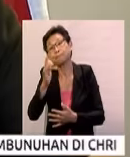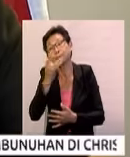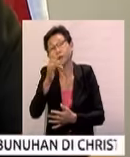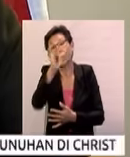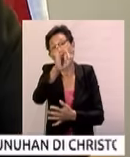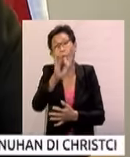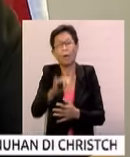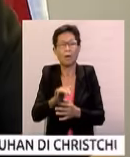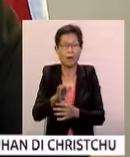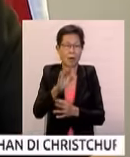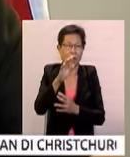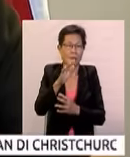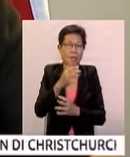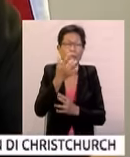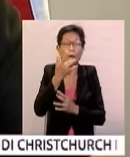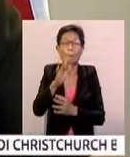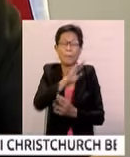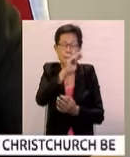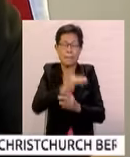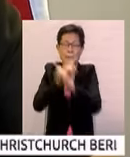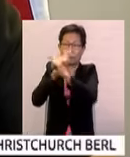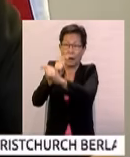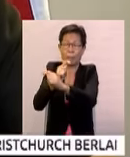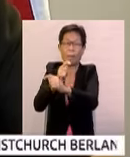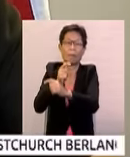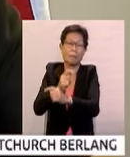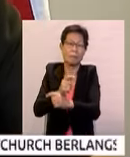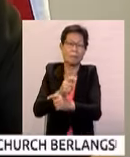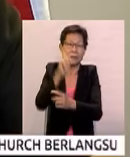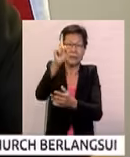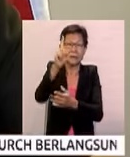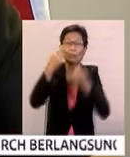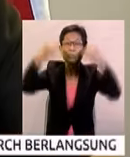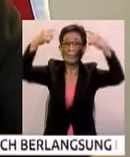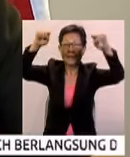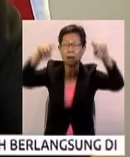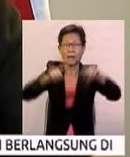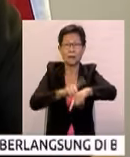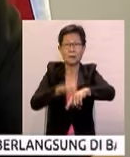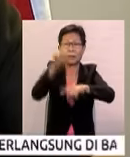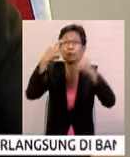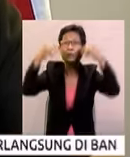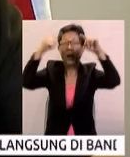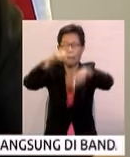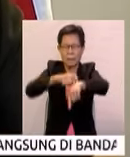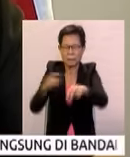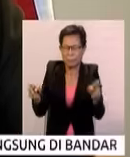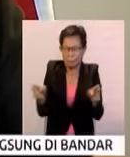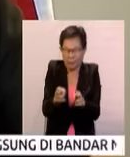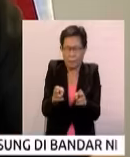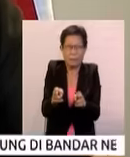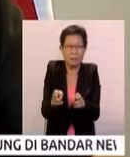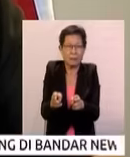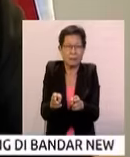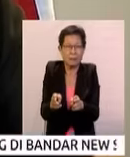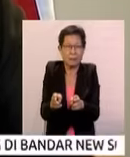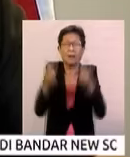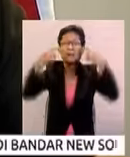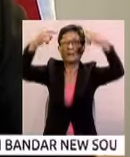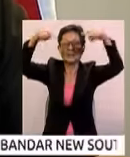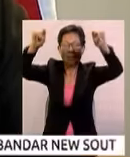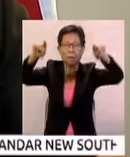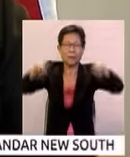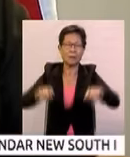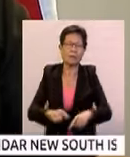ini 5 yang pertama YB selaku Menteri Pertahanan dan kejayaan-kejayaan yang dalam masa pendek telah pun berjaya dicapai. Ini